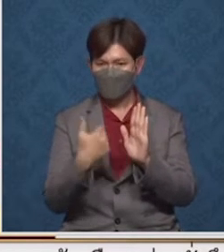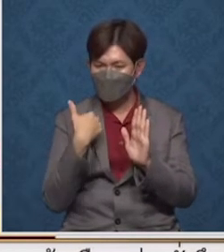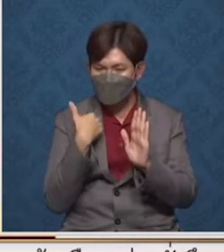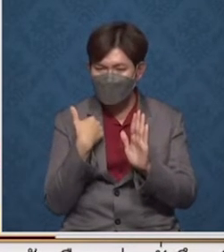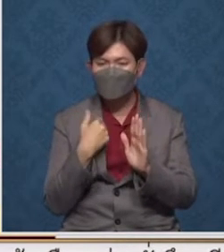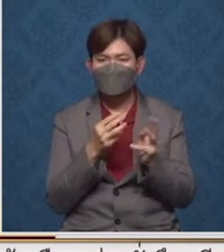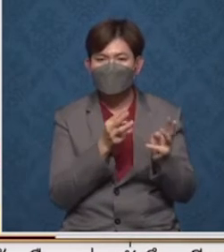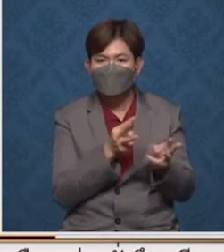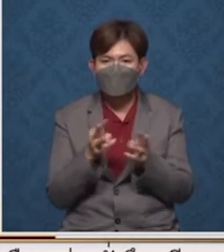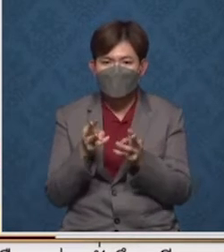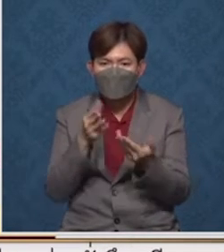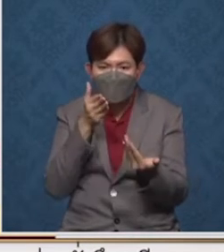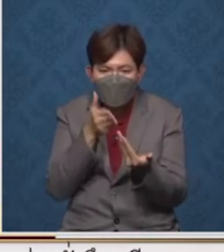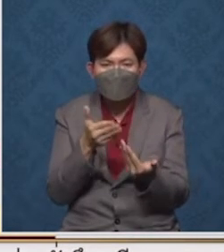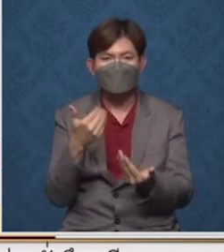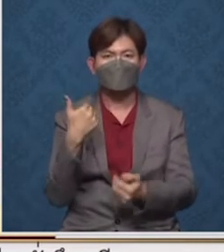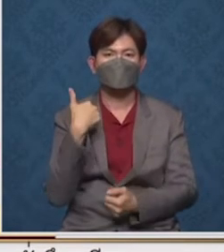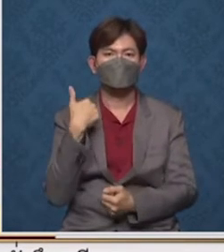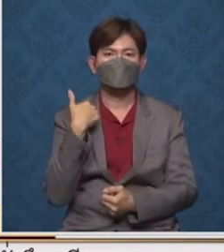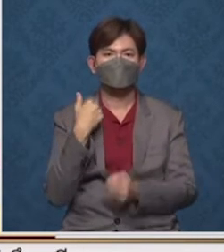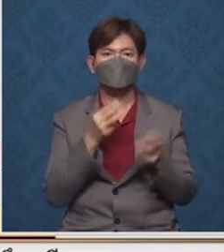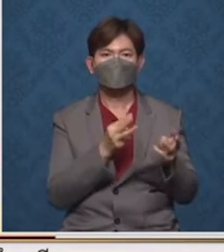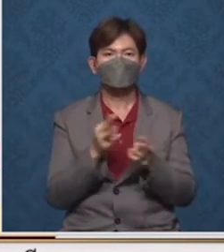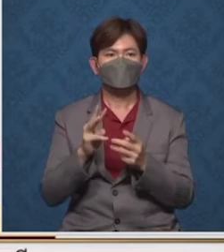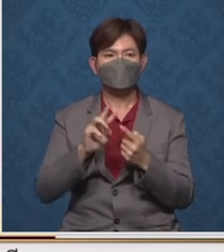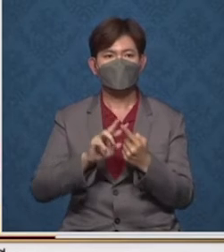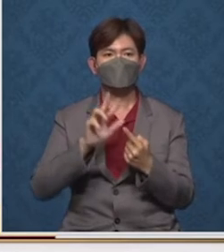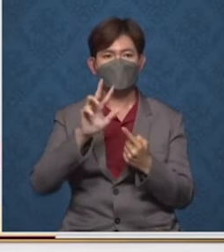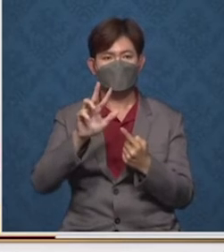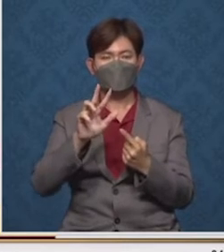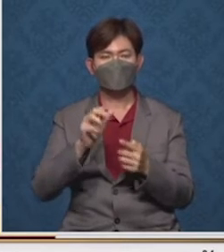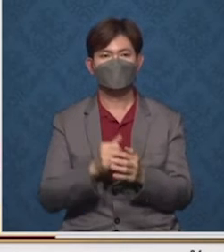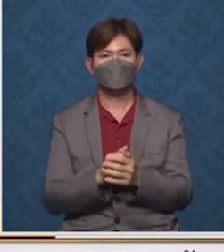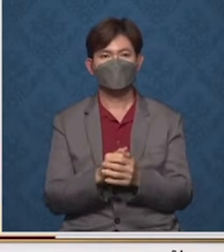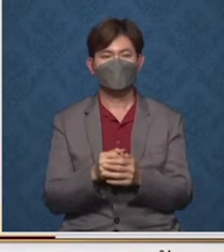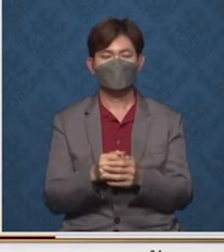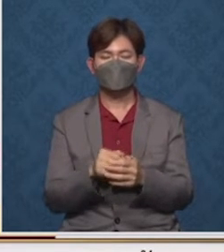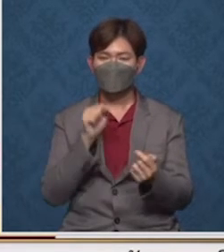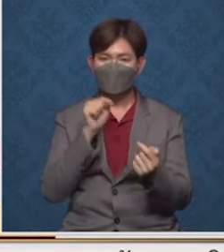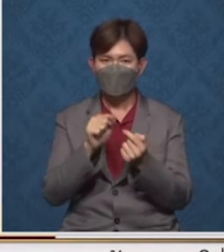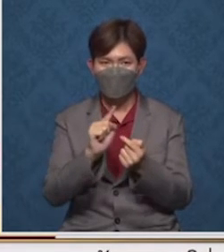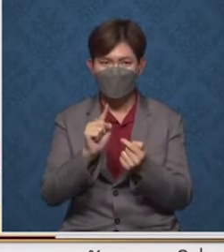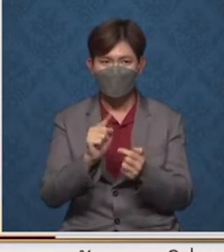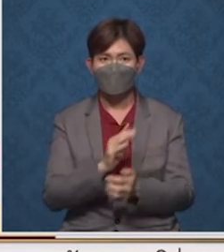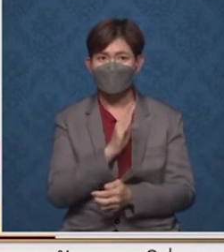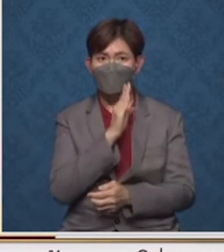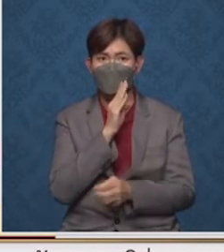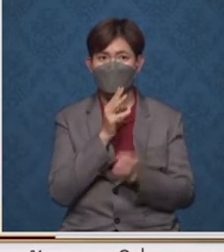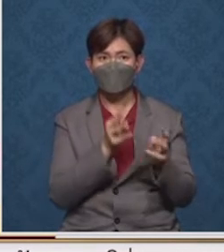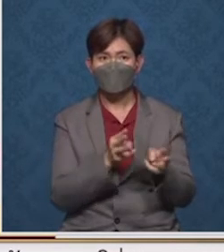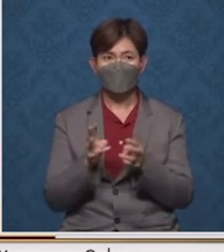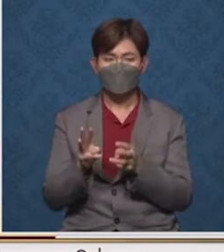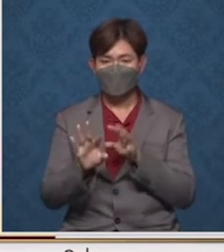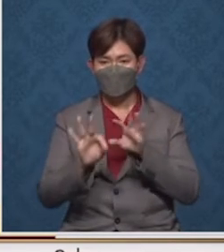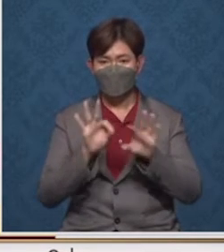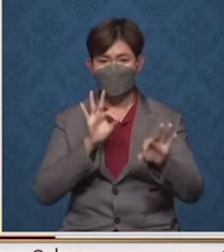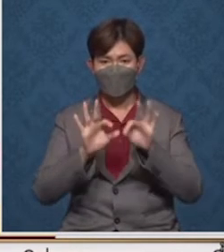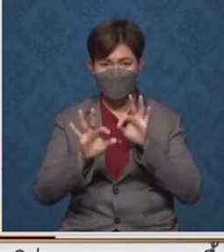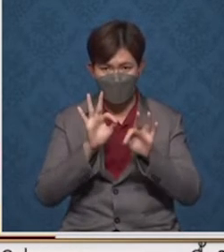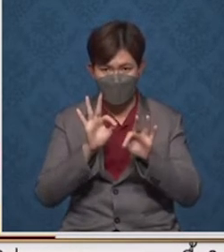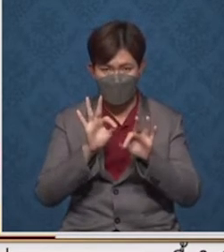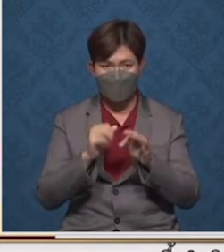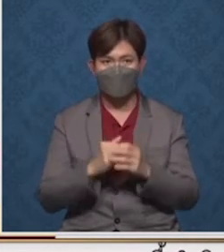เขาก็เขียนวิธีเจาะจงมาเฉพาะเจาะจงในวิธีที่ 3ด้วยและเขียนเน้นย้ำเลยครับว่าถ้าใช้วิธีการคัดเลือกเนี่ย